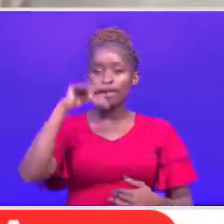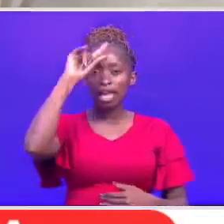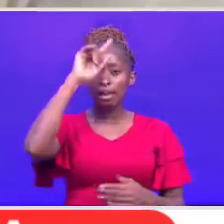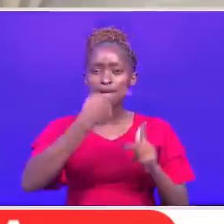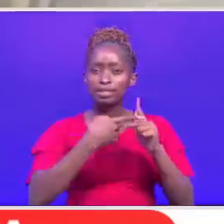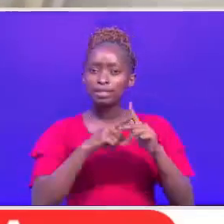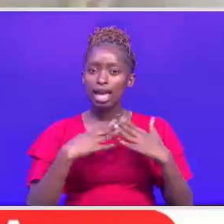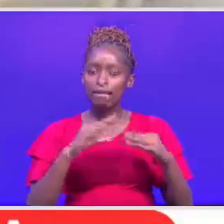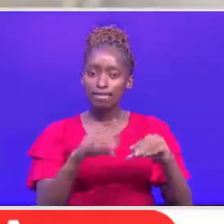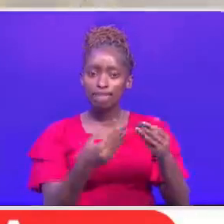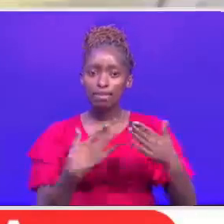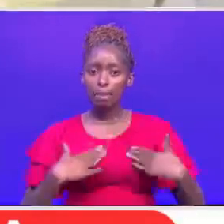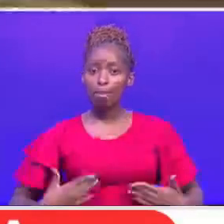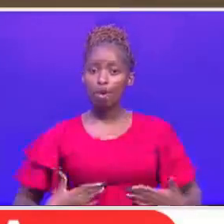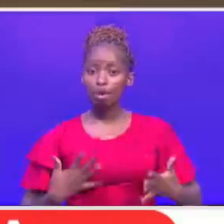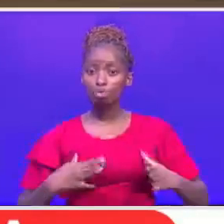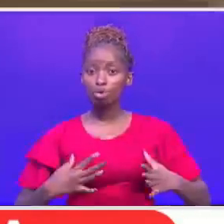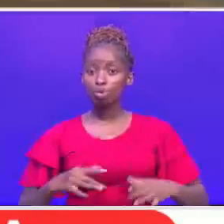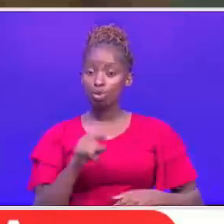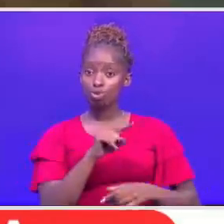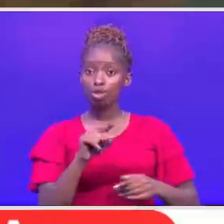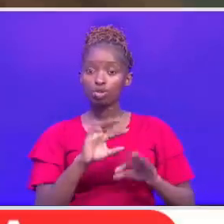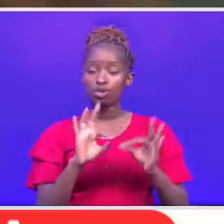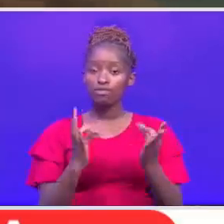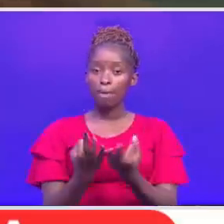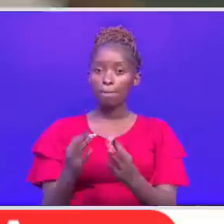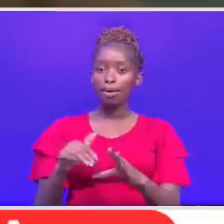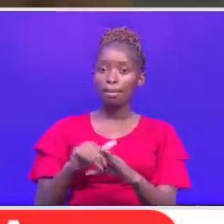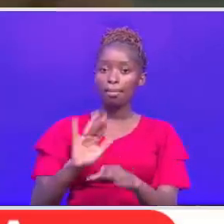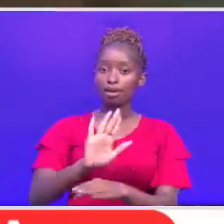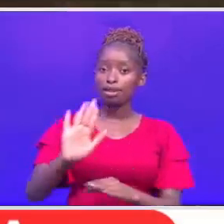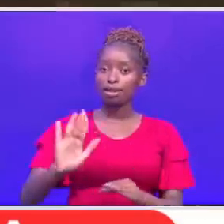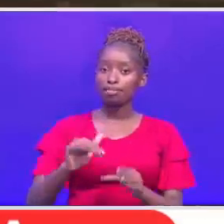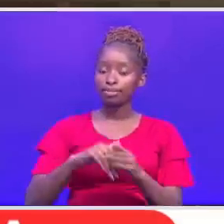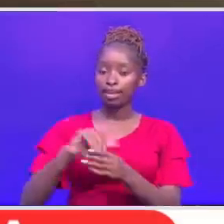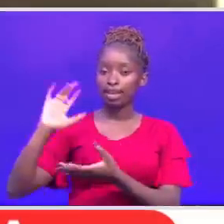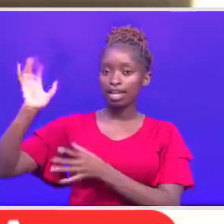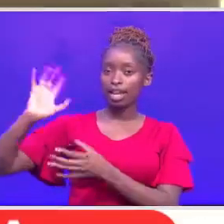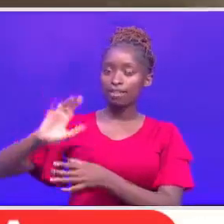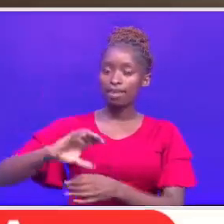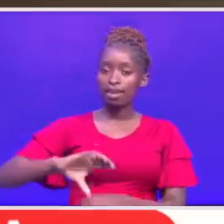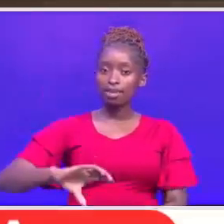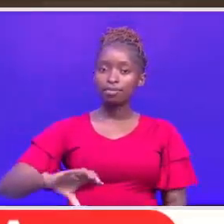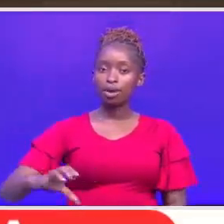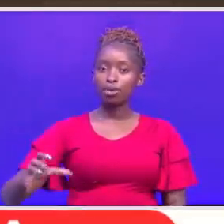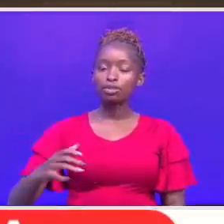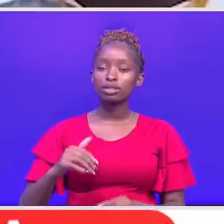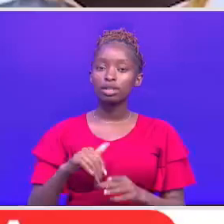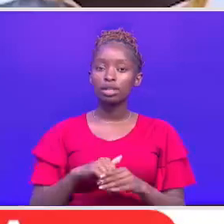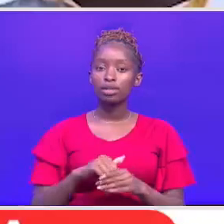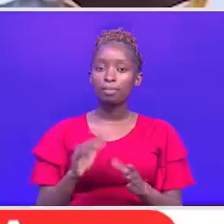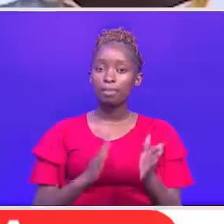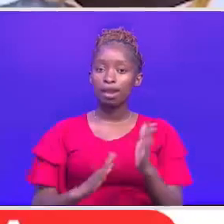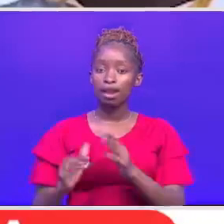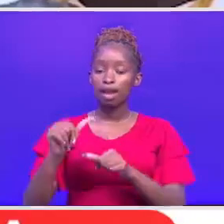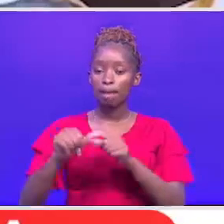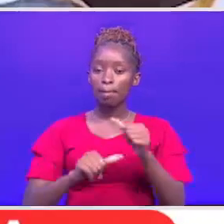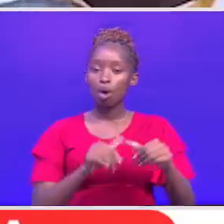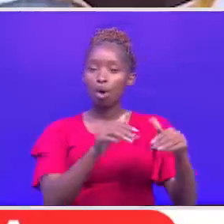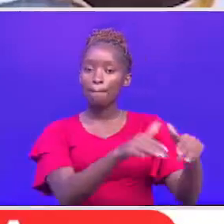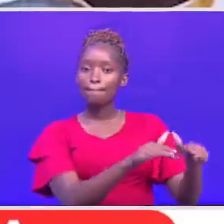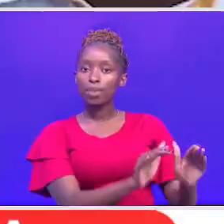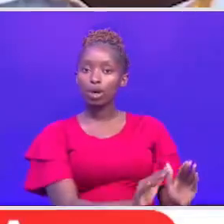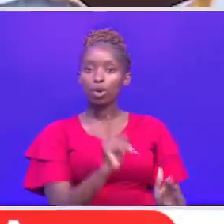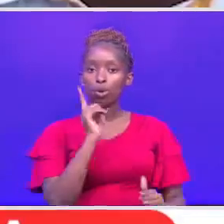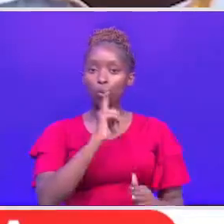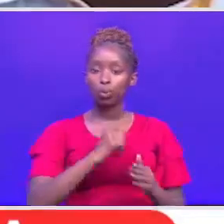watu waliofariki na kuzikwa katika msitu wa Shakahola, kaunti ya Kilifi, kwa familia kwa mipango ya mazishi. We want to say that there has